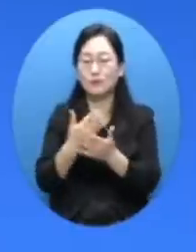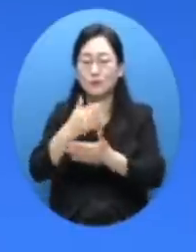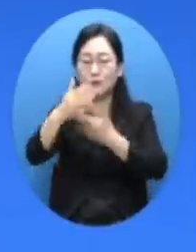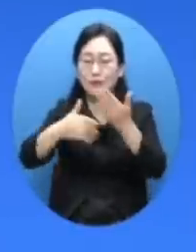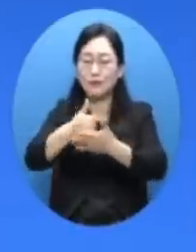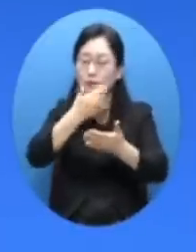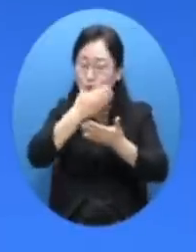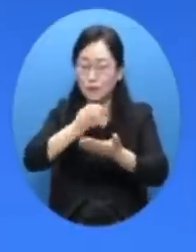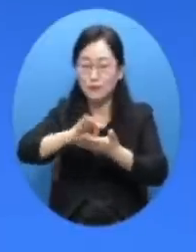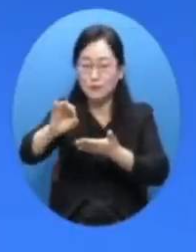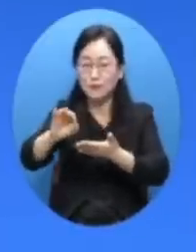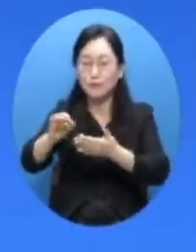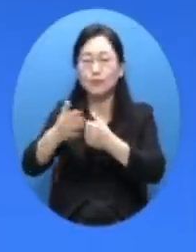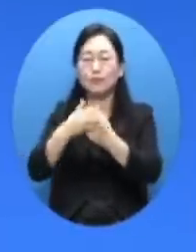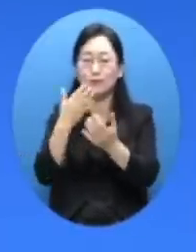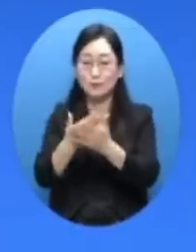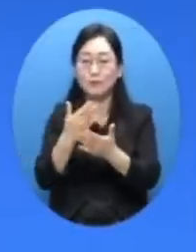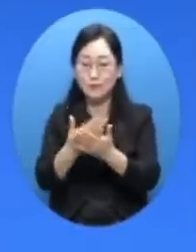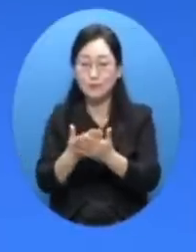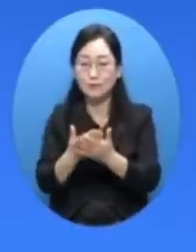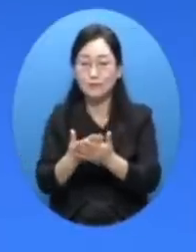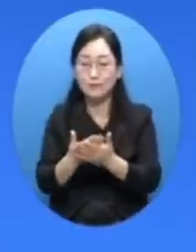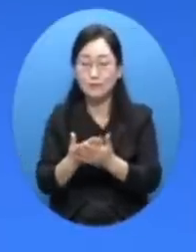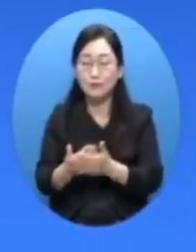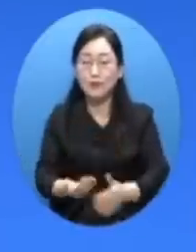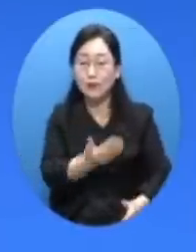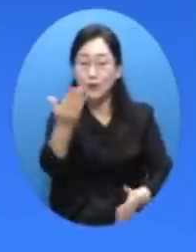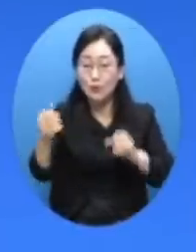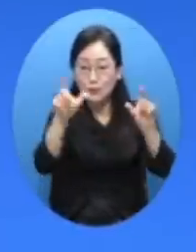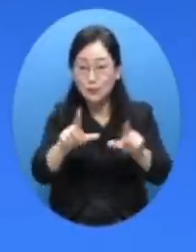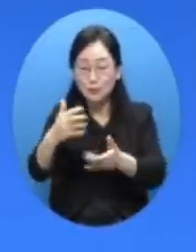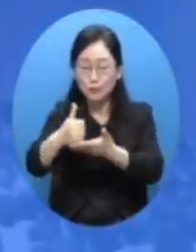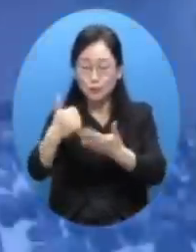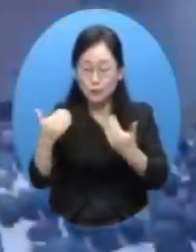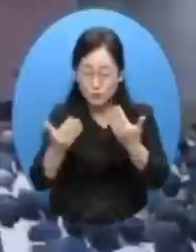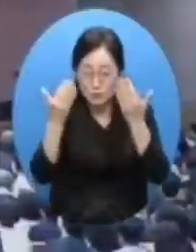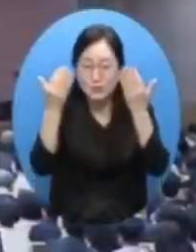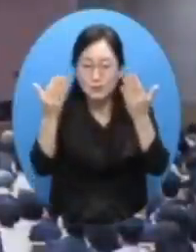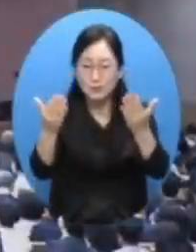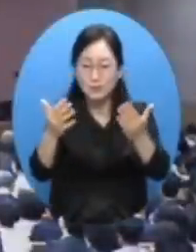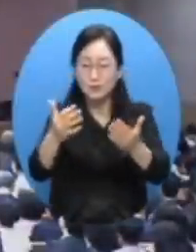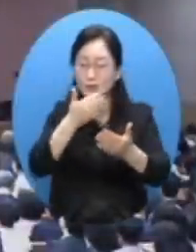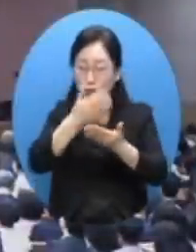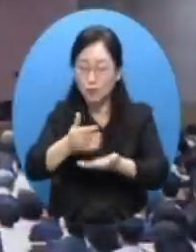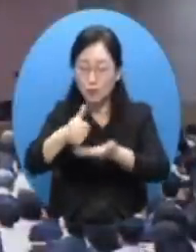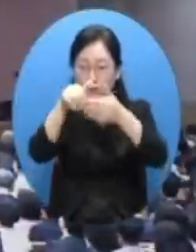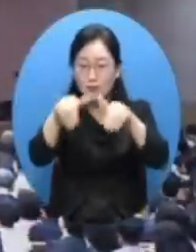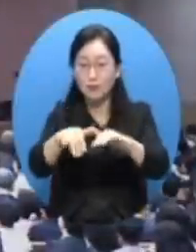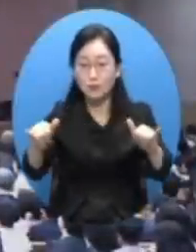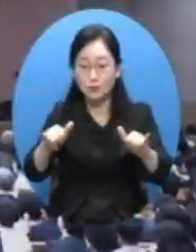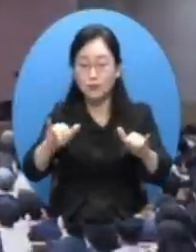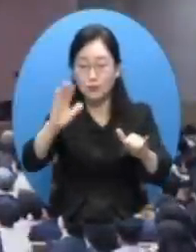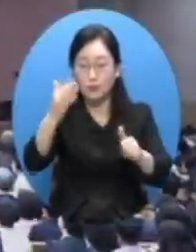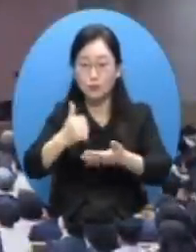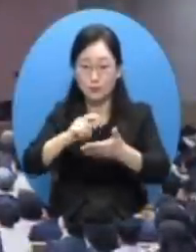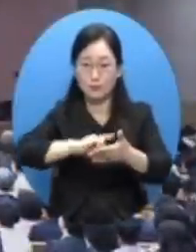귀하게 쓰임받는 우리 모두가 되게 하여 주옵소서. 여러분의 삶을 주 앞에 드릴 수 있는 주님의 귀한 꾸들이 다 되시기를